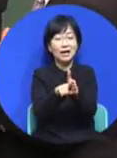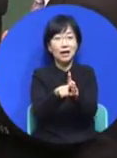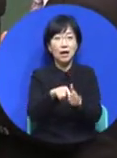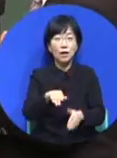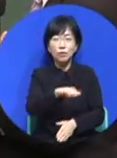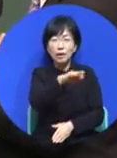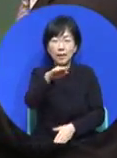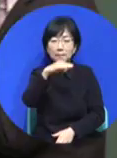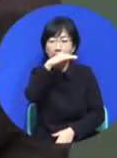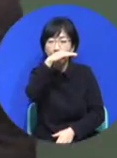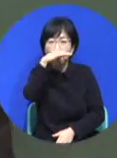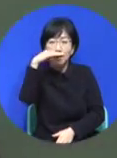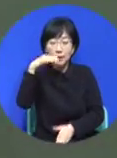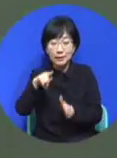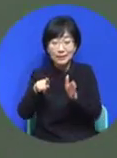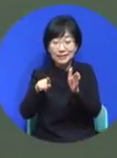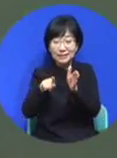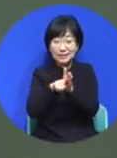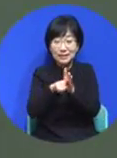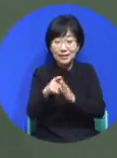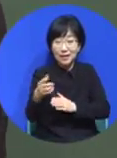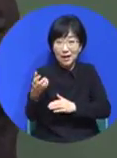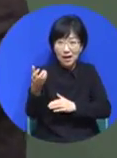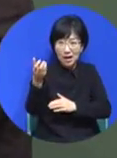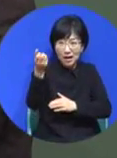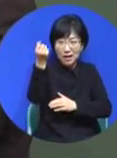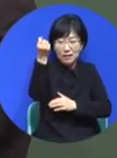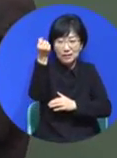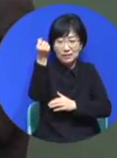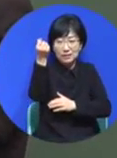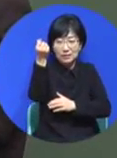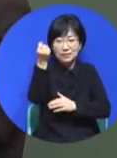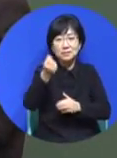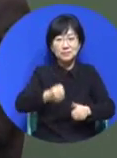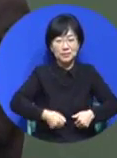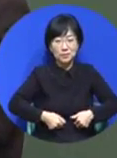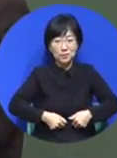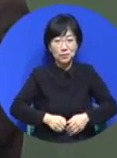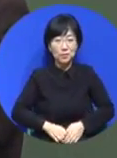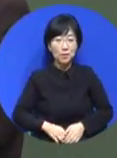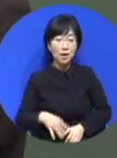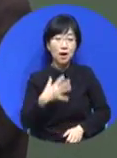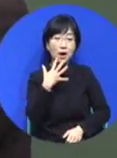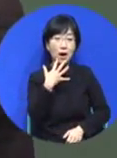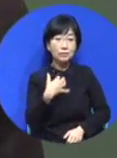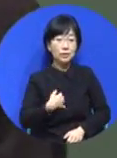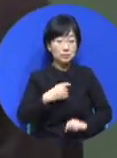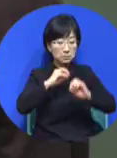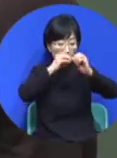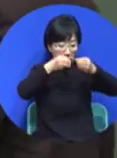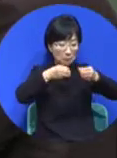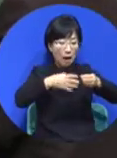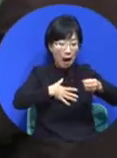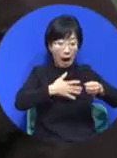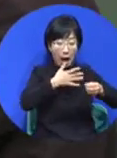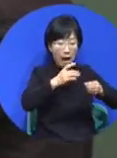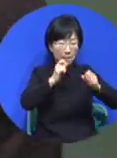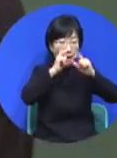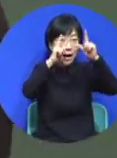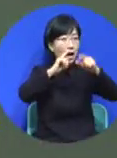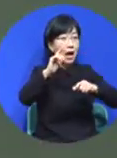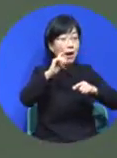딱 가지면 깨달은 분과 또 달라요. 아브라함이 진짜 믿음을 가진 겁니다. When you have the correct faith, it's different from just